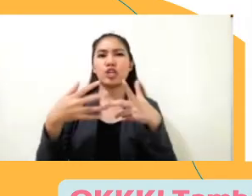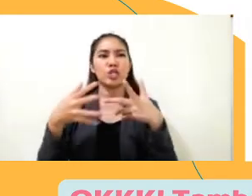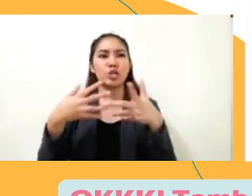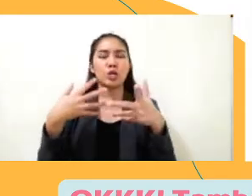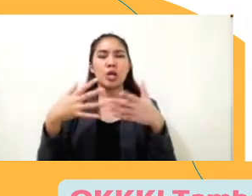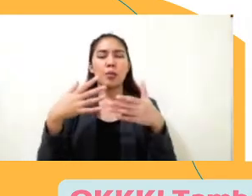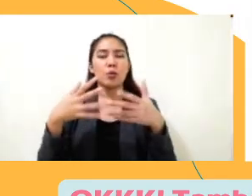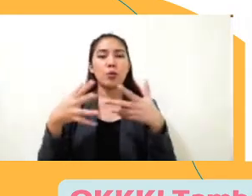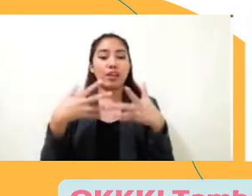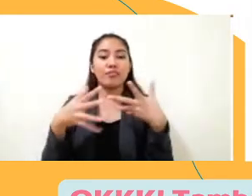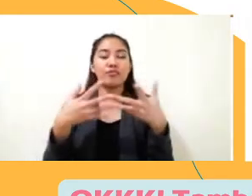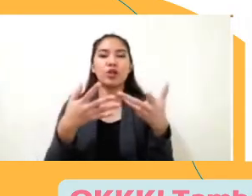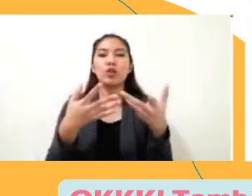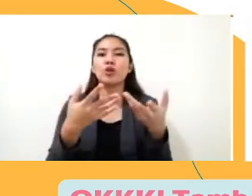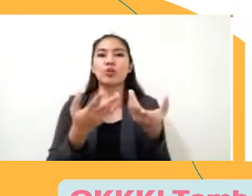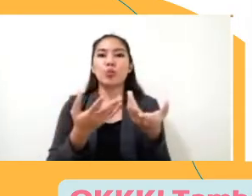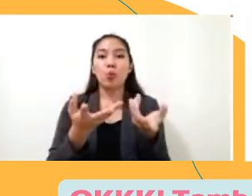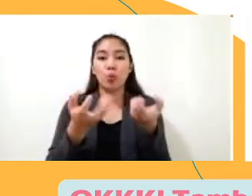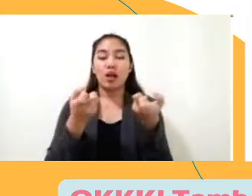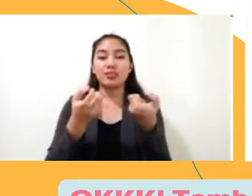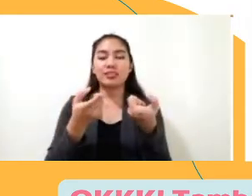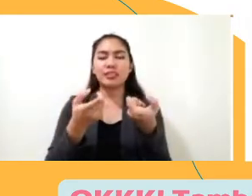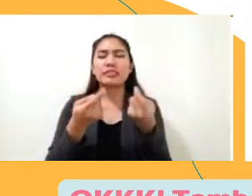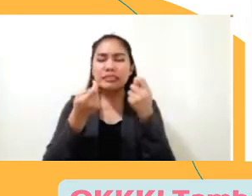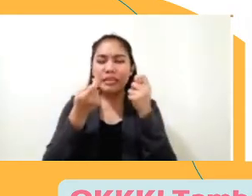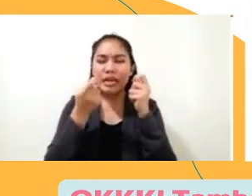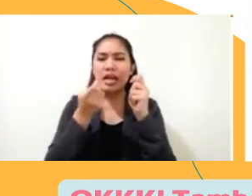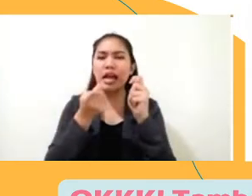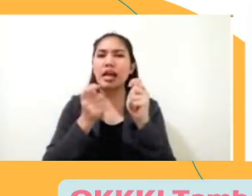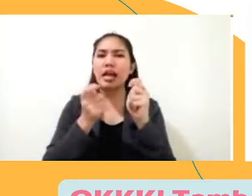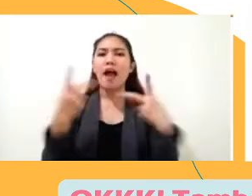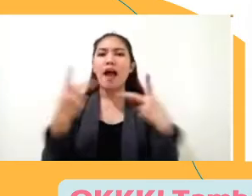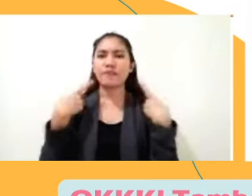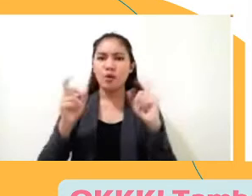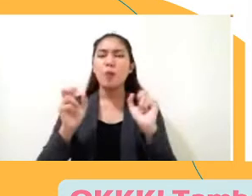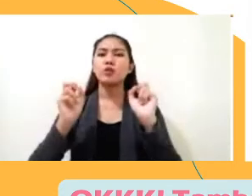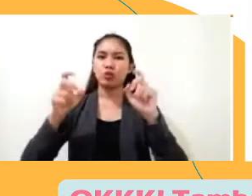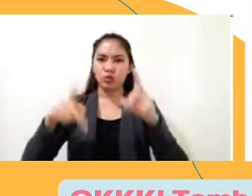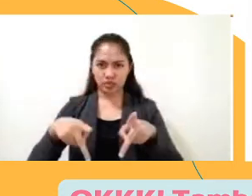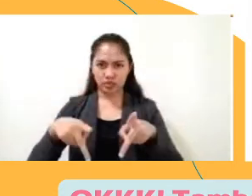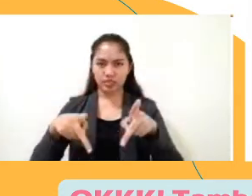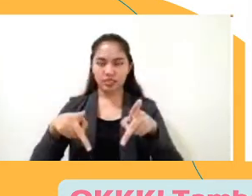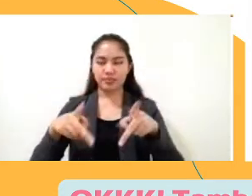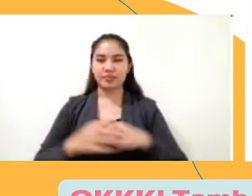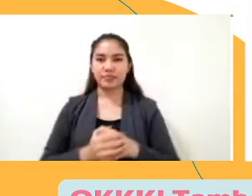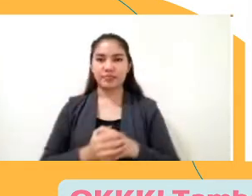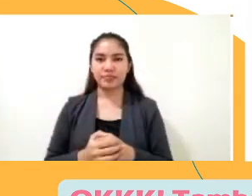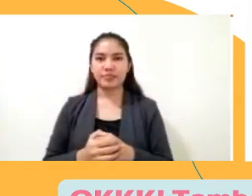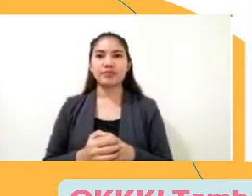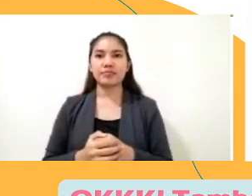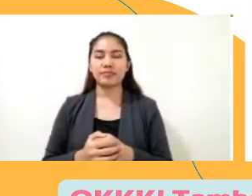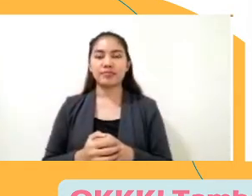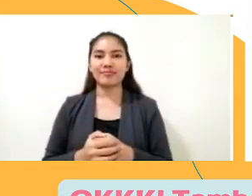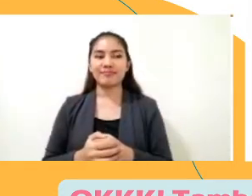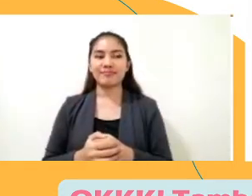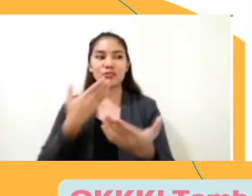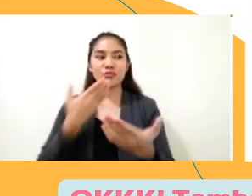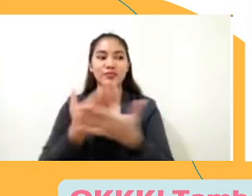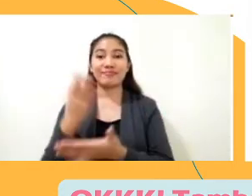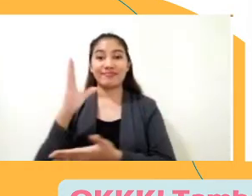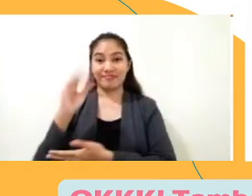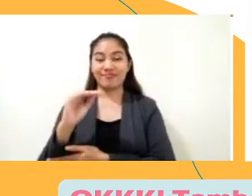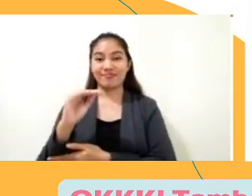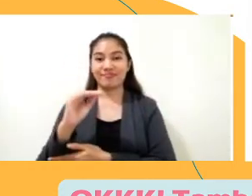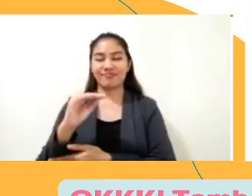naisin mo at gawin. Yun lamang para sa akin. Magandang hapon! And yay!